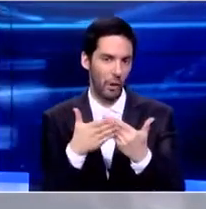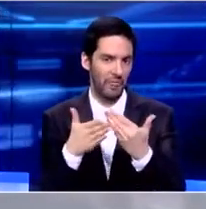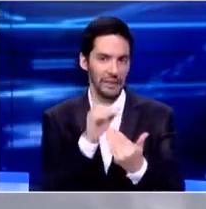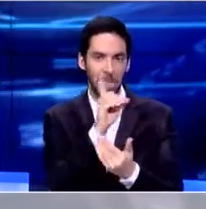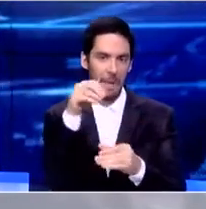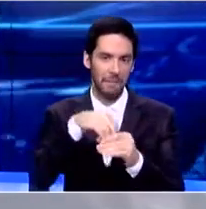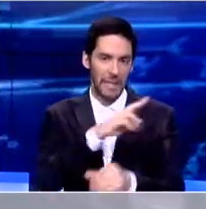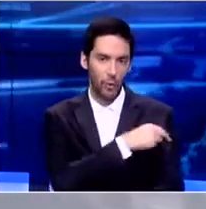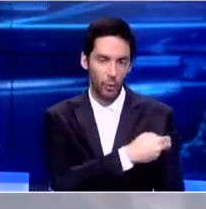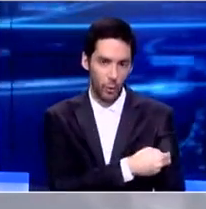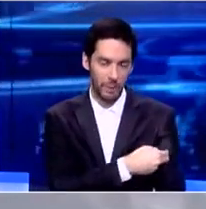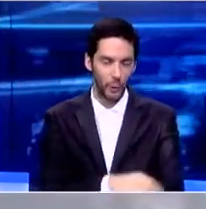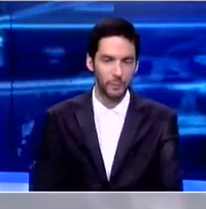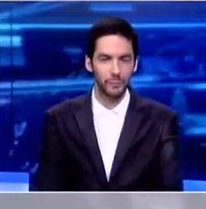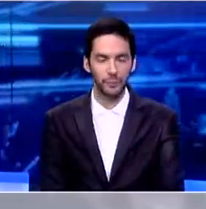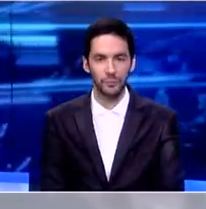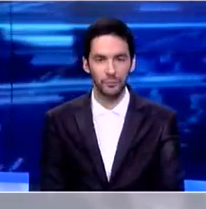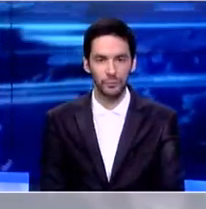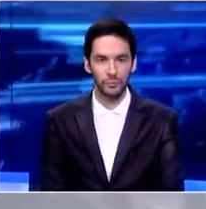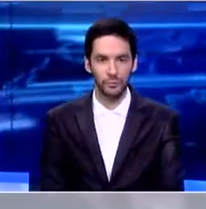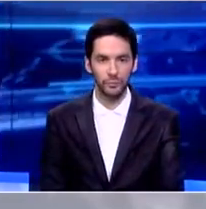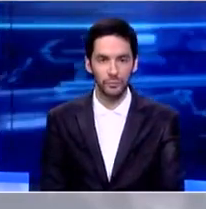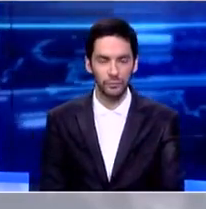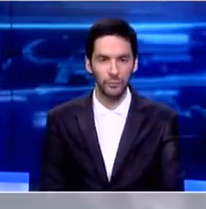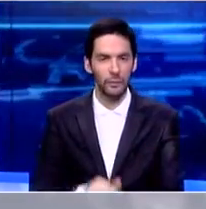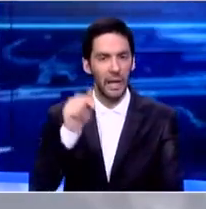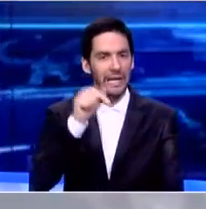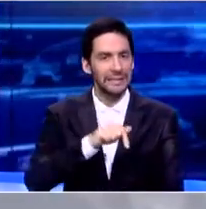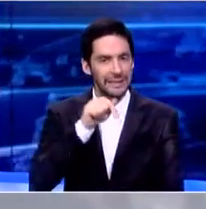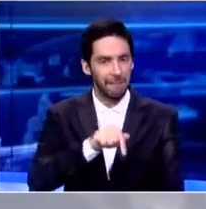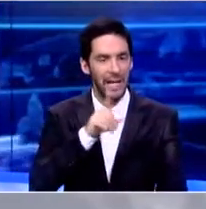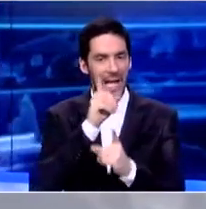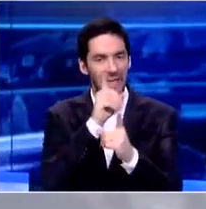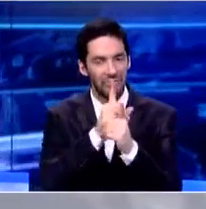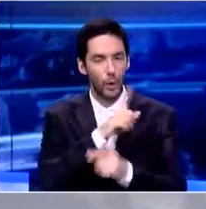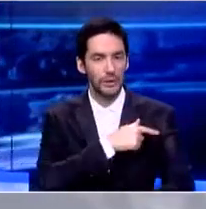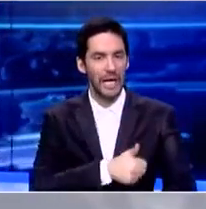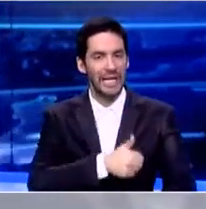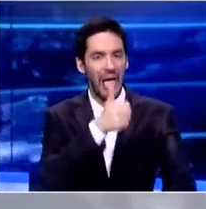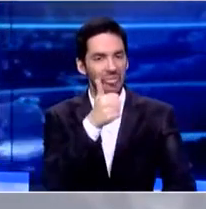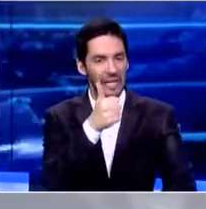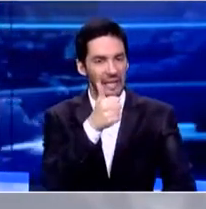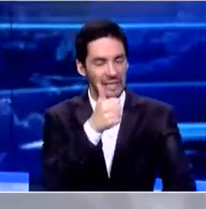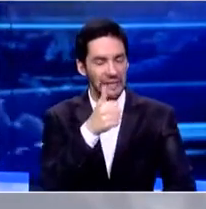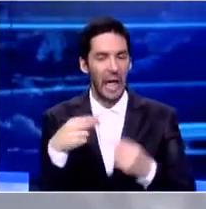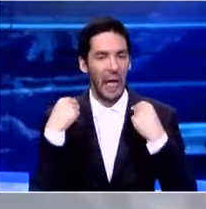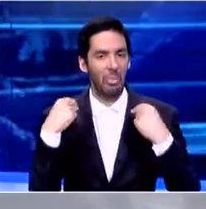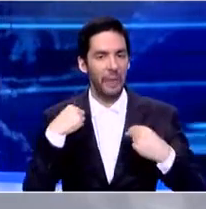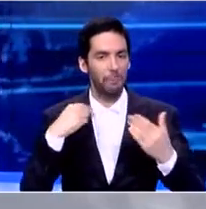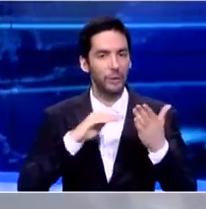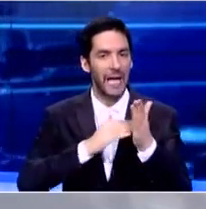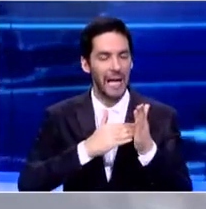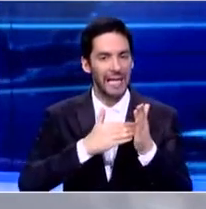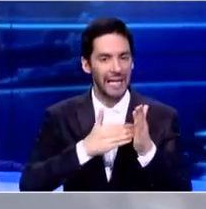Όπως είχαμε ανακοινώσει από χθες, σήμερα είναι μαζί μας και ο επίκουρος καθηγητής επιδημιολογίας και δημόσιας υγείας της Ιατρικής Σχολής